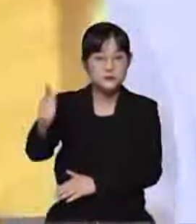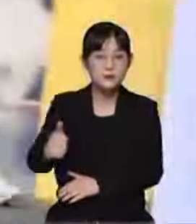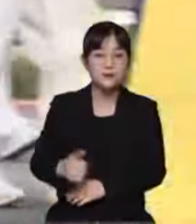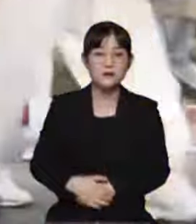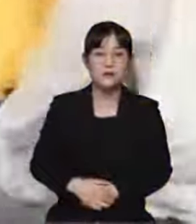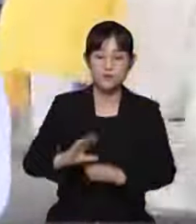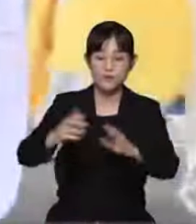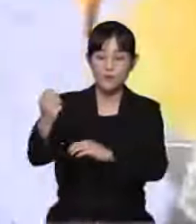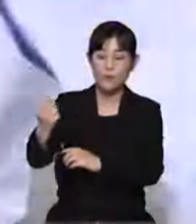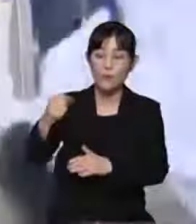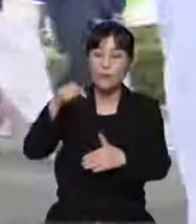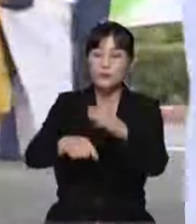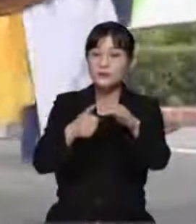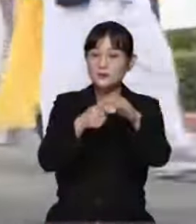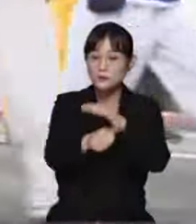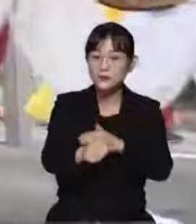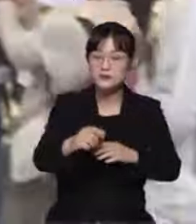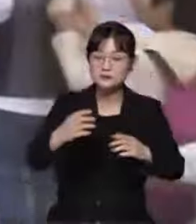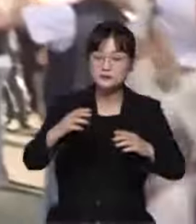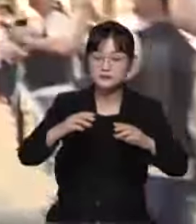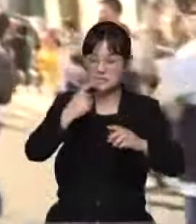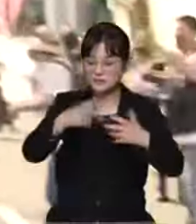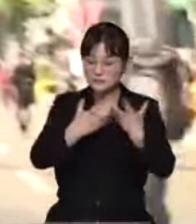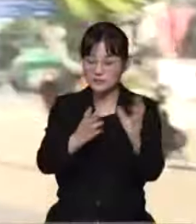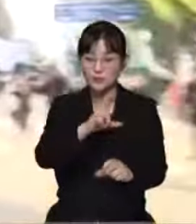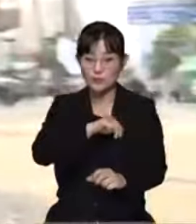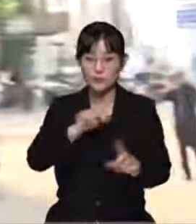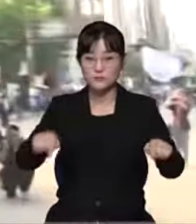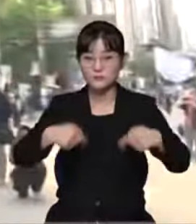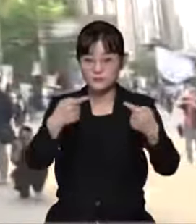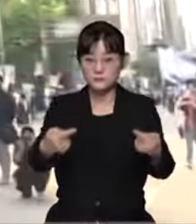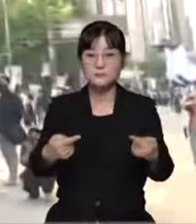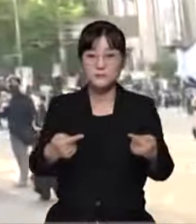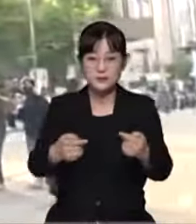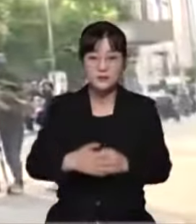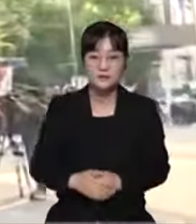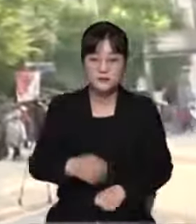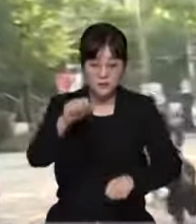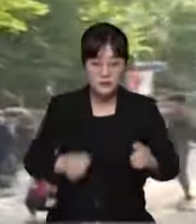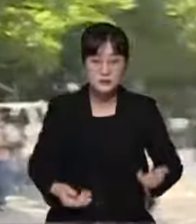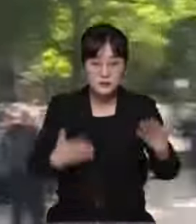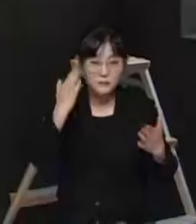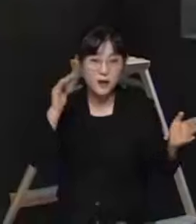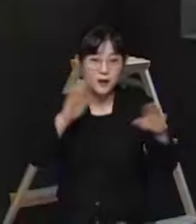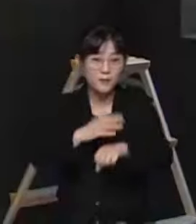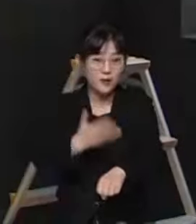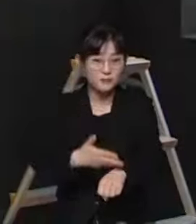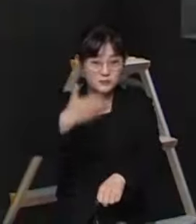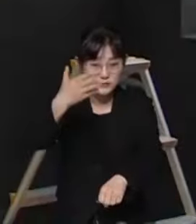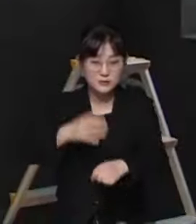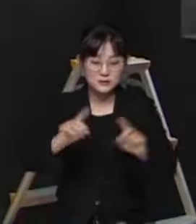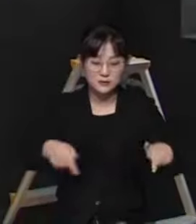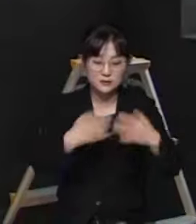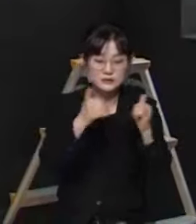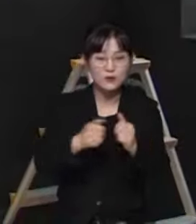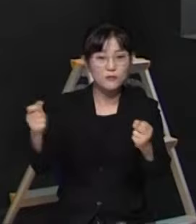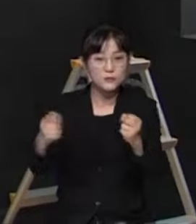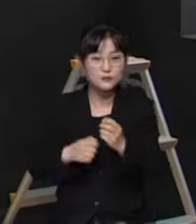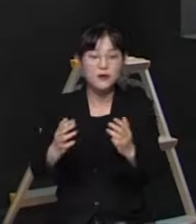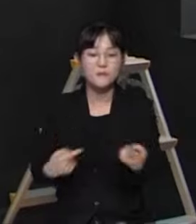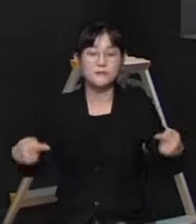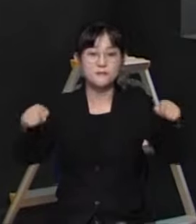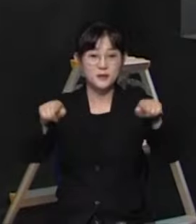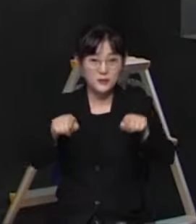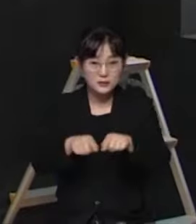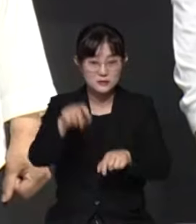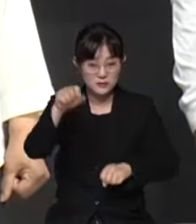박찬대 원내대표를 비롯한 민주당 지도부도 행진에 동참했습니다. 전야제는 밤 9시쯤 참가자들과 풍물패가 함께 어우러진